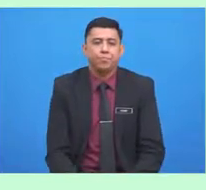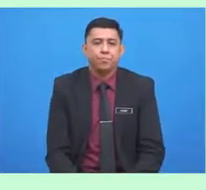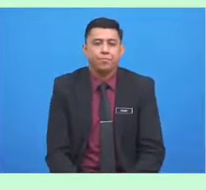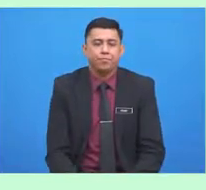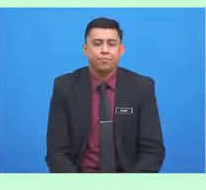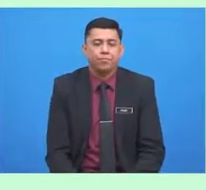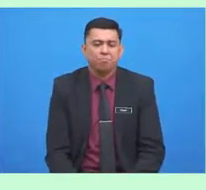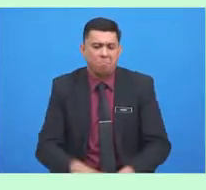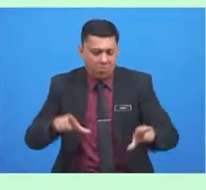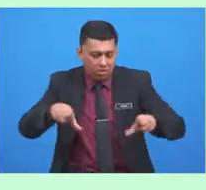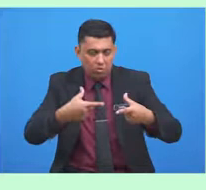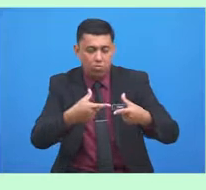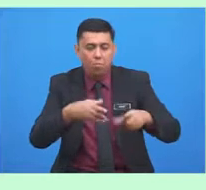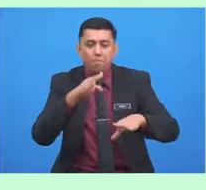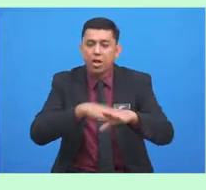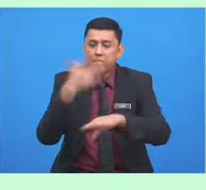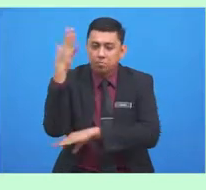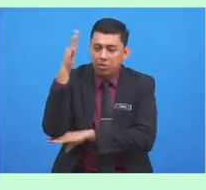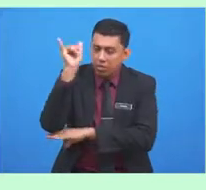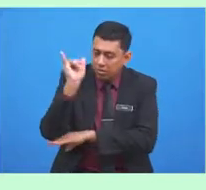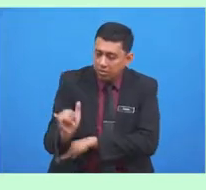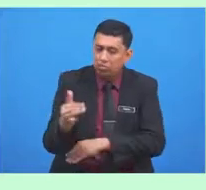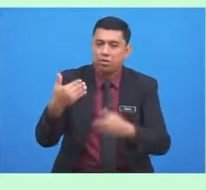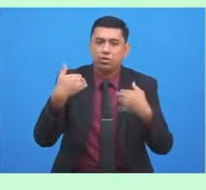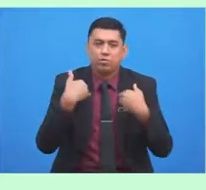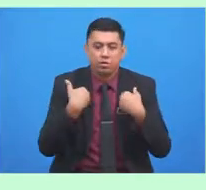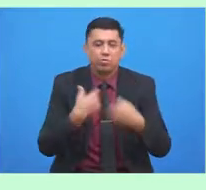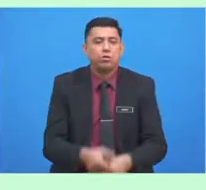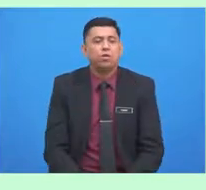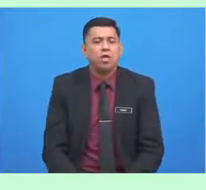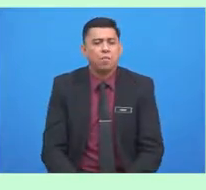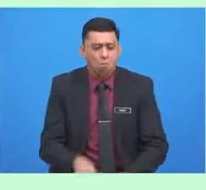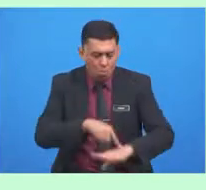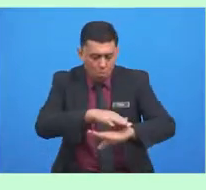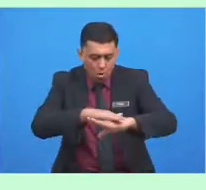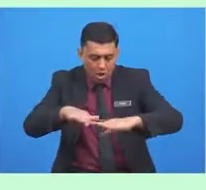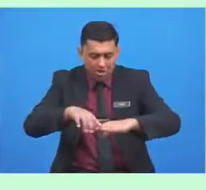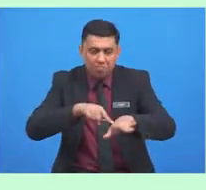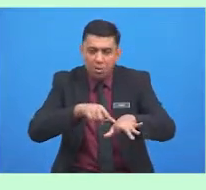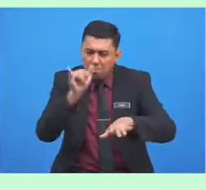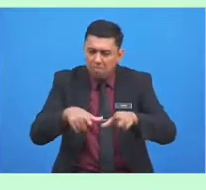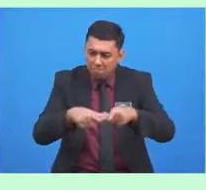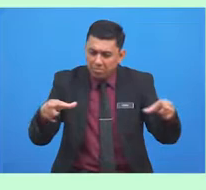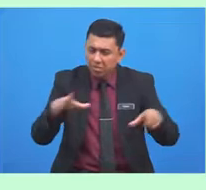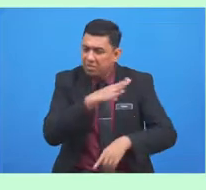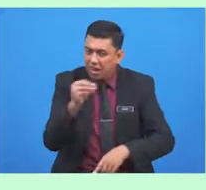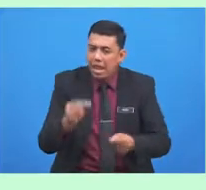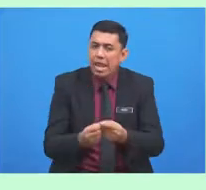peluhan giat berlaku pada pokok yang mempunyai permukaan daun yang luas dan berdaun lebat.